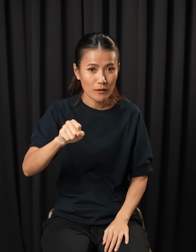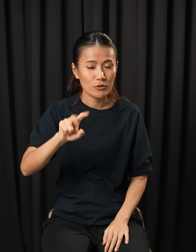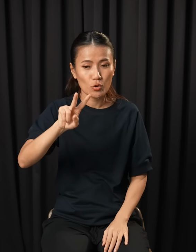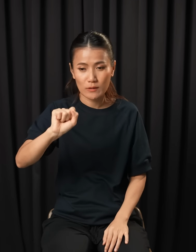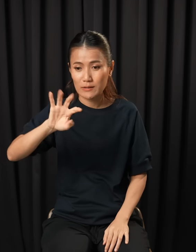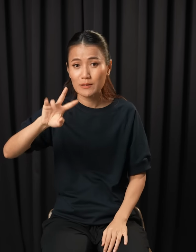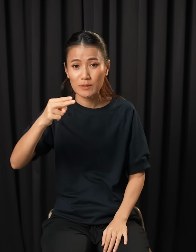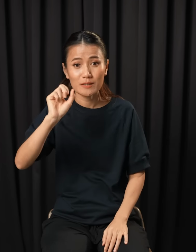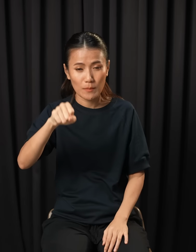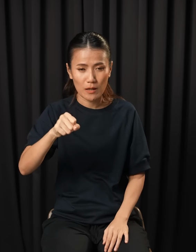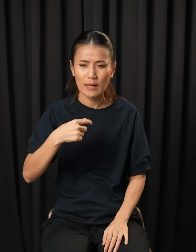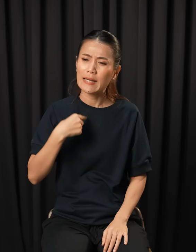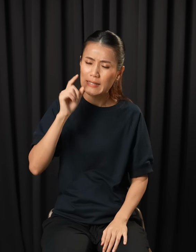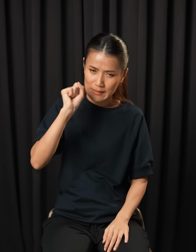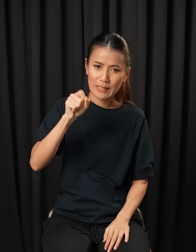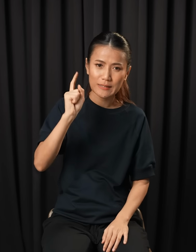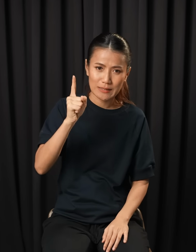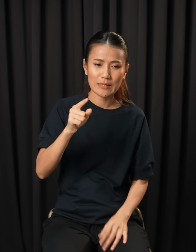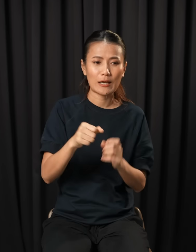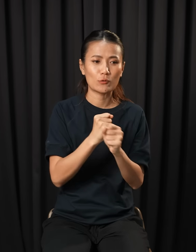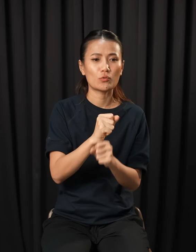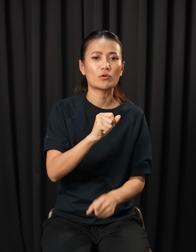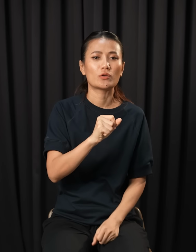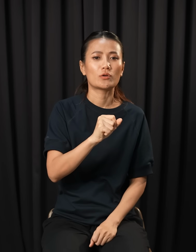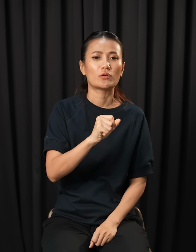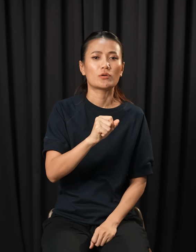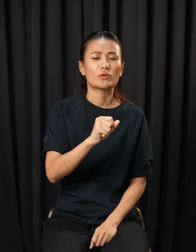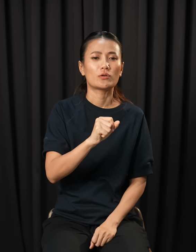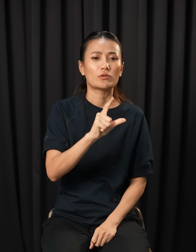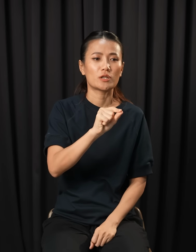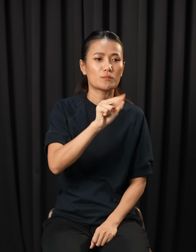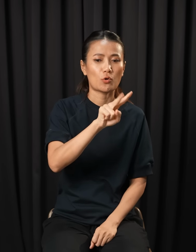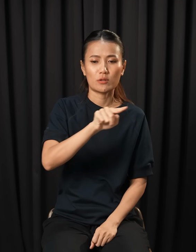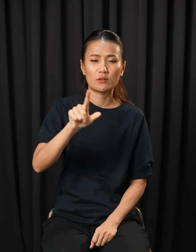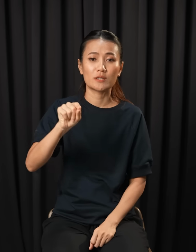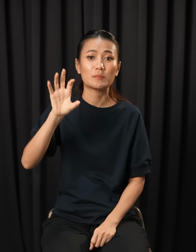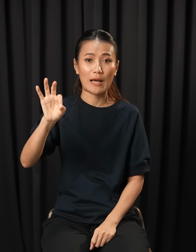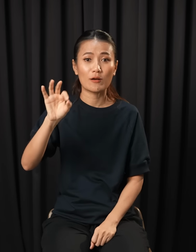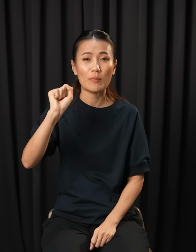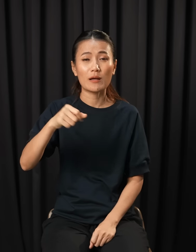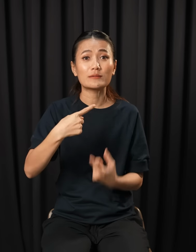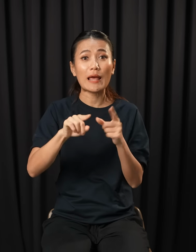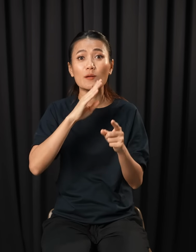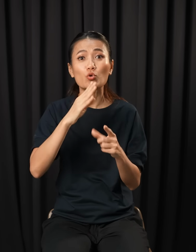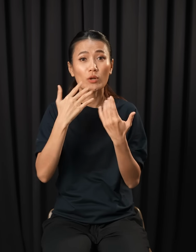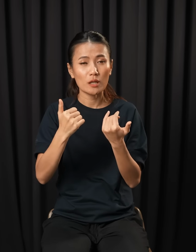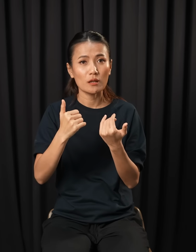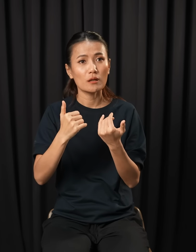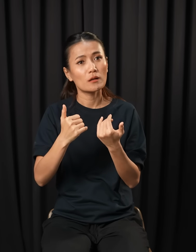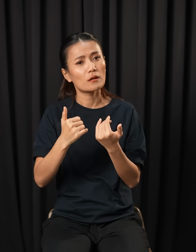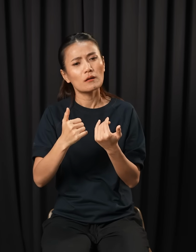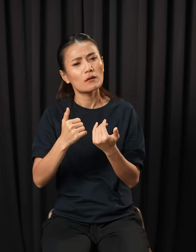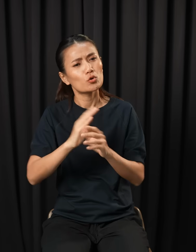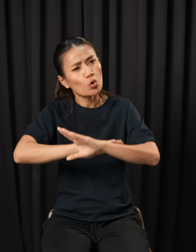ปีก็คือ200,000-240,000แต่ละณเวลาใดเวลาหนึ่งเนี่ยมัน 240,000 ครับ ถูกไหม ส่วนใหญ่แล้วบางทีอายุถึงตั้งแต่22ถึง29ถ้